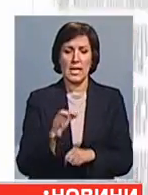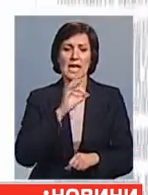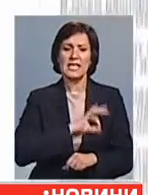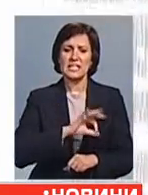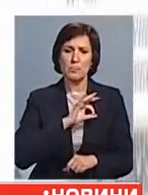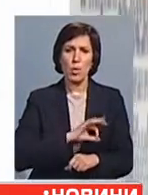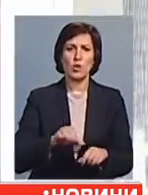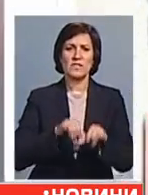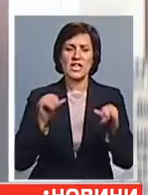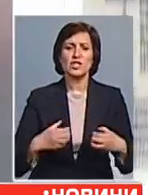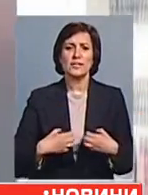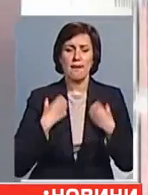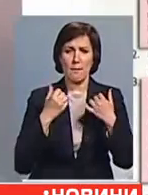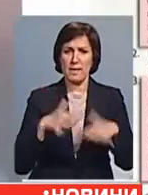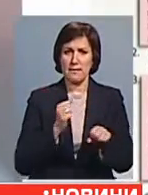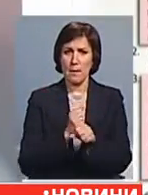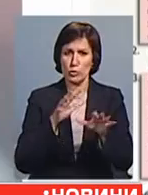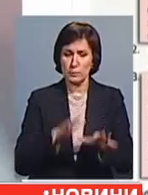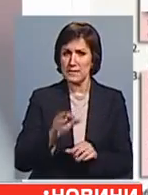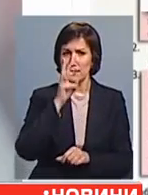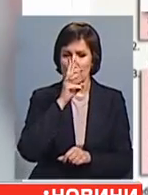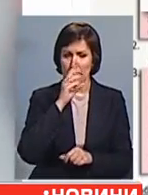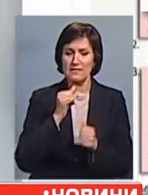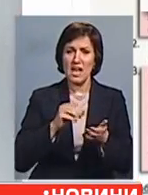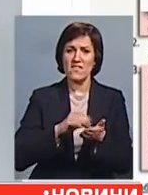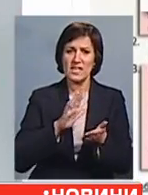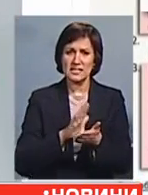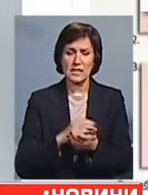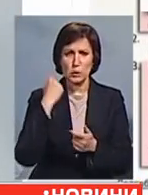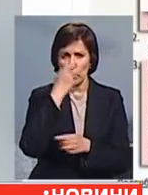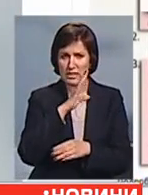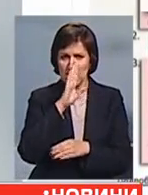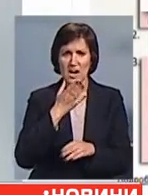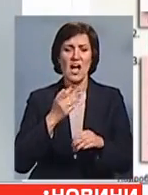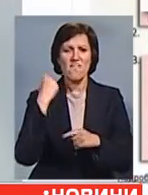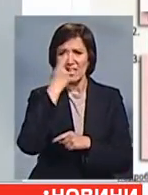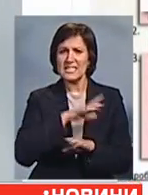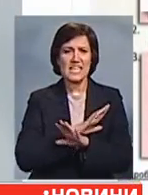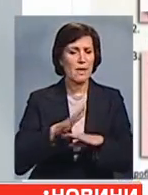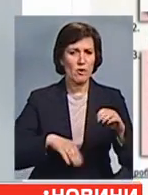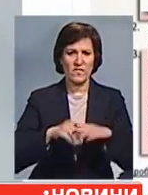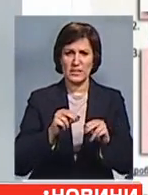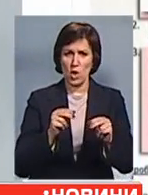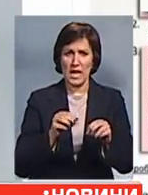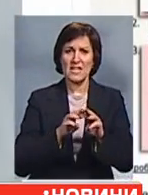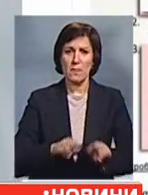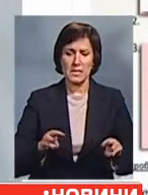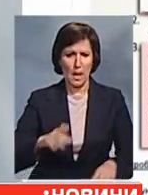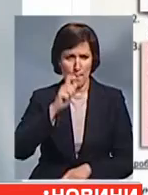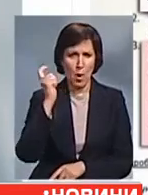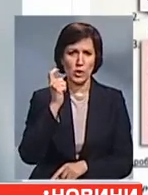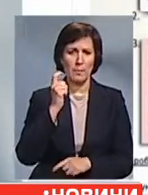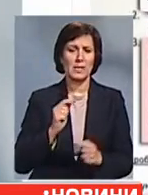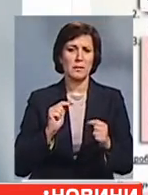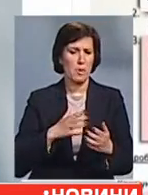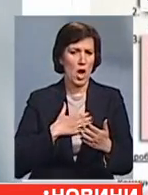Использовать нарастающий страх потери рабочих мест и зарплаты для фиксации образа врага в лице непрофессионального министра. Монополизм.